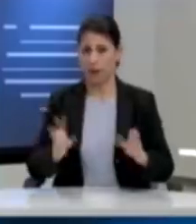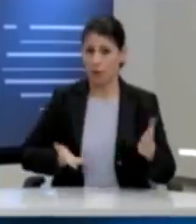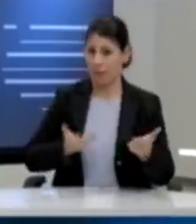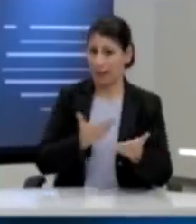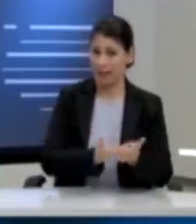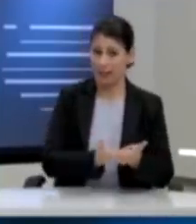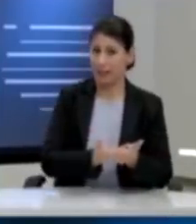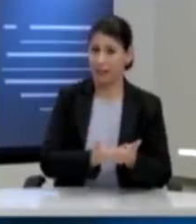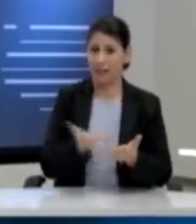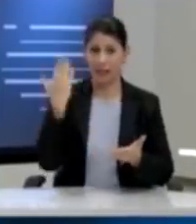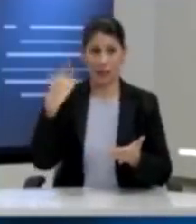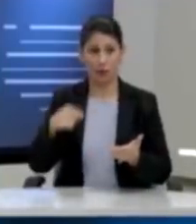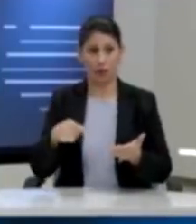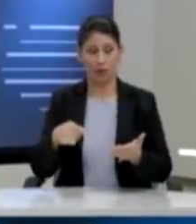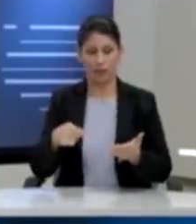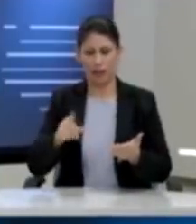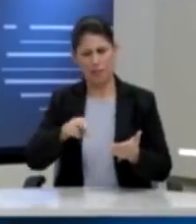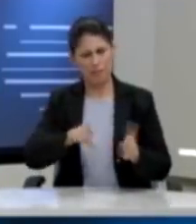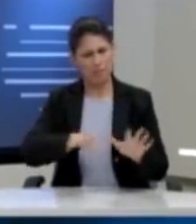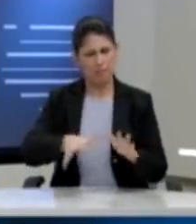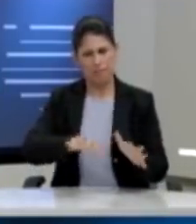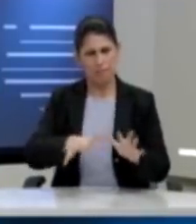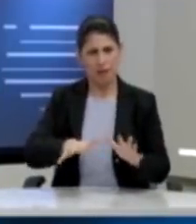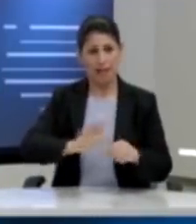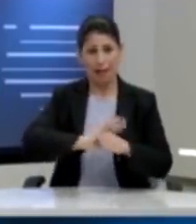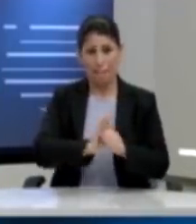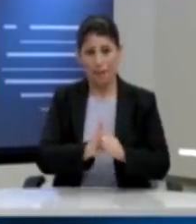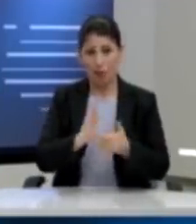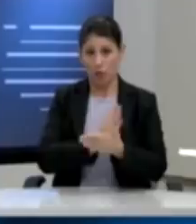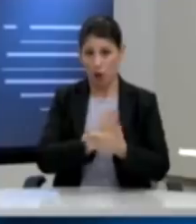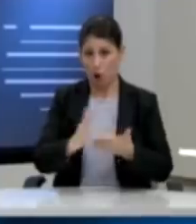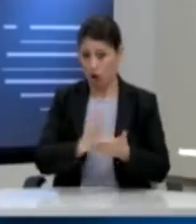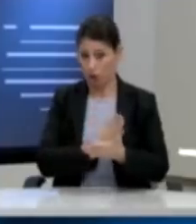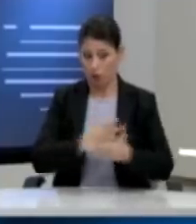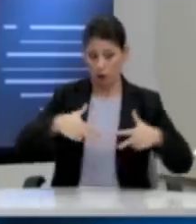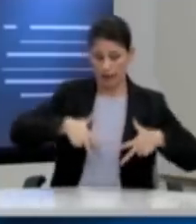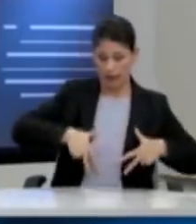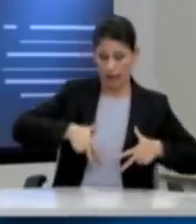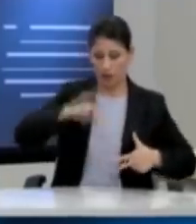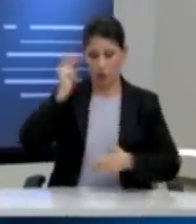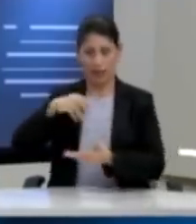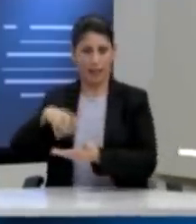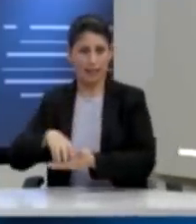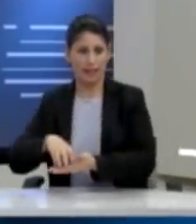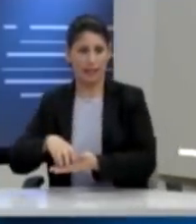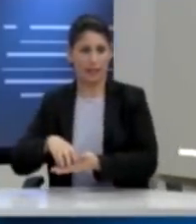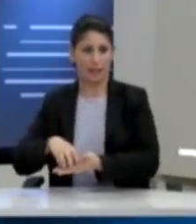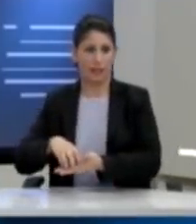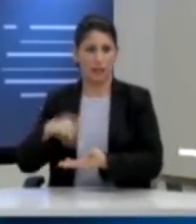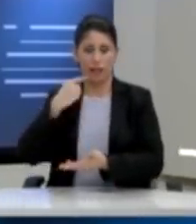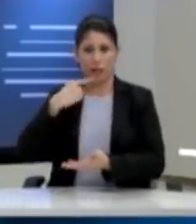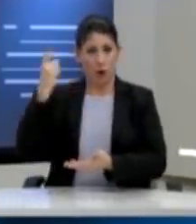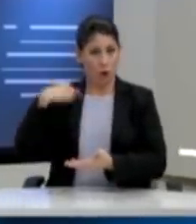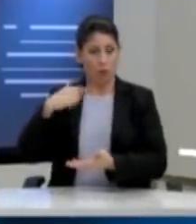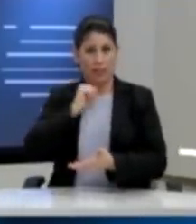είχαμε καταθέσει κάποτε και που ήταν παραπλήσιες, περί πλήρους διαχωρισμού κράτους και εκκλησίας στην